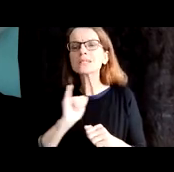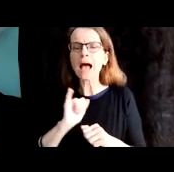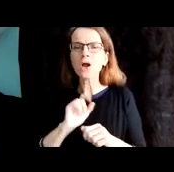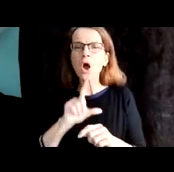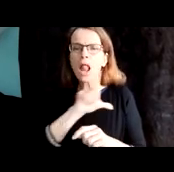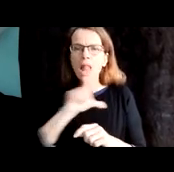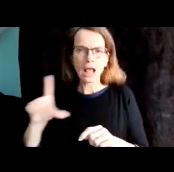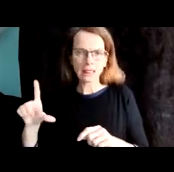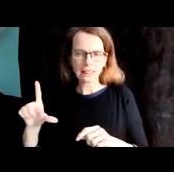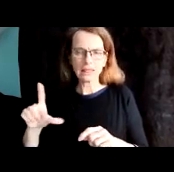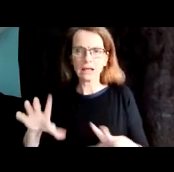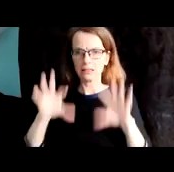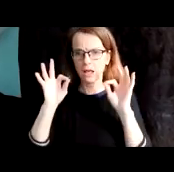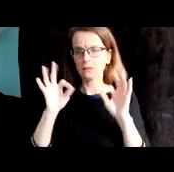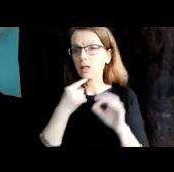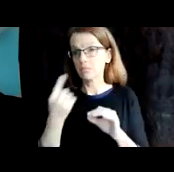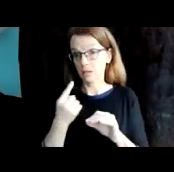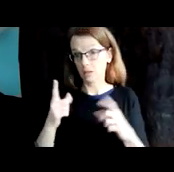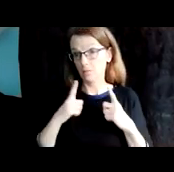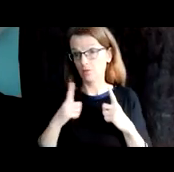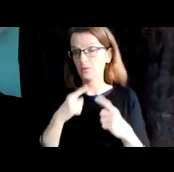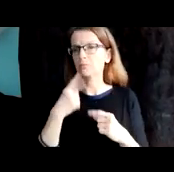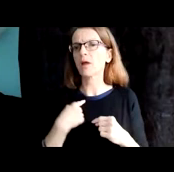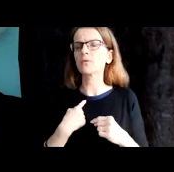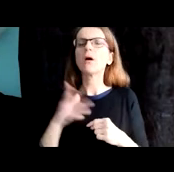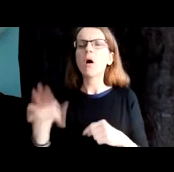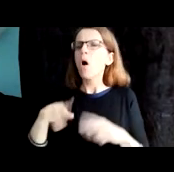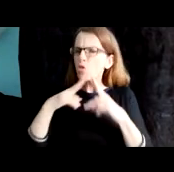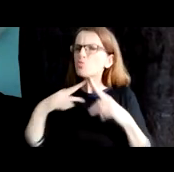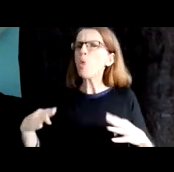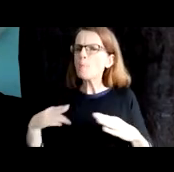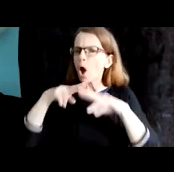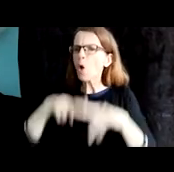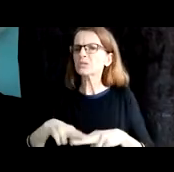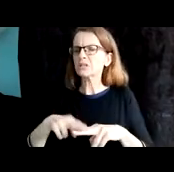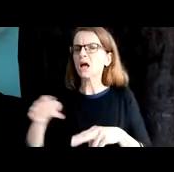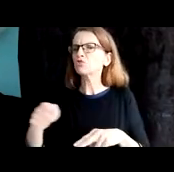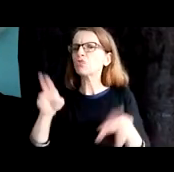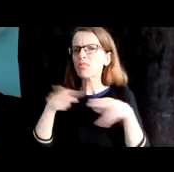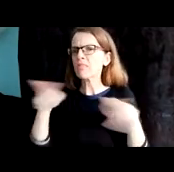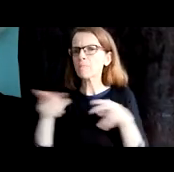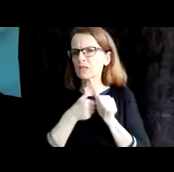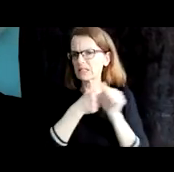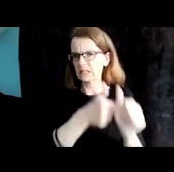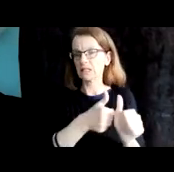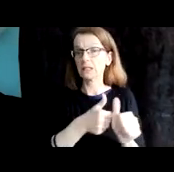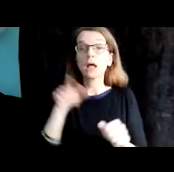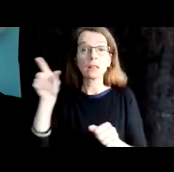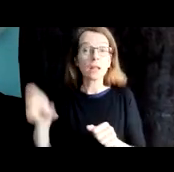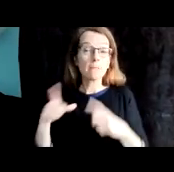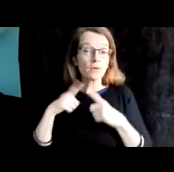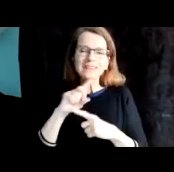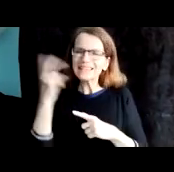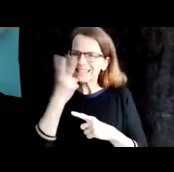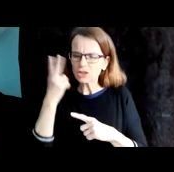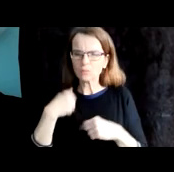pravi, da pa naj ostanem doma, če ne zmorem tempa. Nek profesor ni hotel nič slišati o prilagojenem podajanju snovi. Na